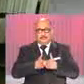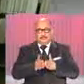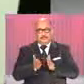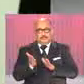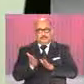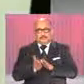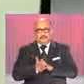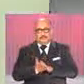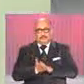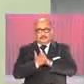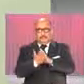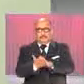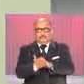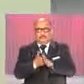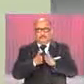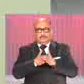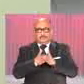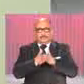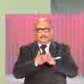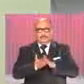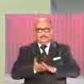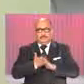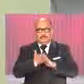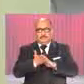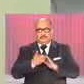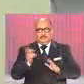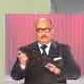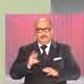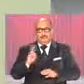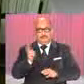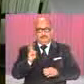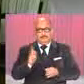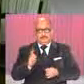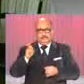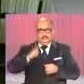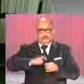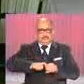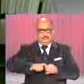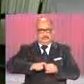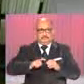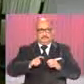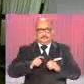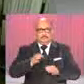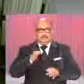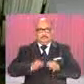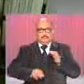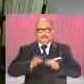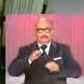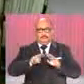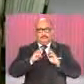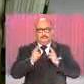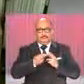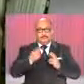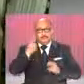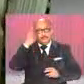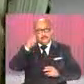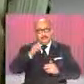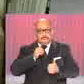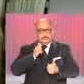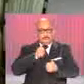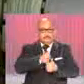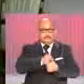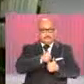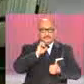الدولية، وأوضح منصور خلال كلمة له أمام مقر الأمم المتحدة بنيويورك، أوضح أن فلسطين طرحت كل الملفات